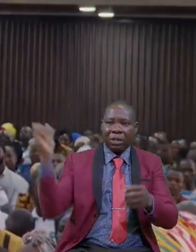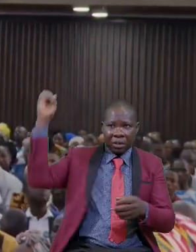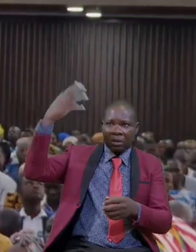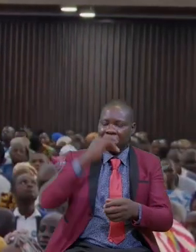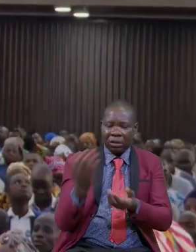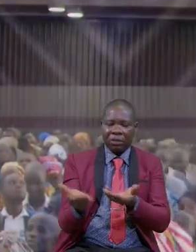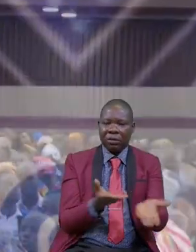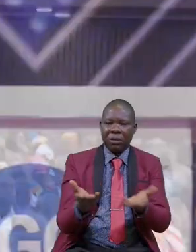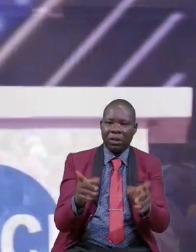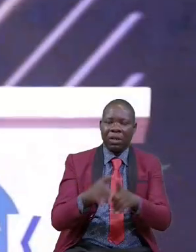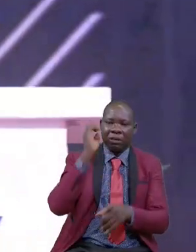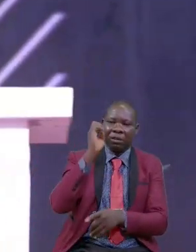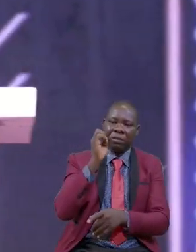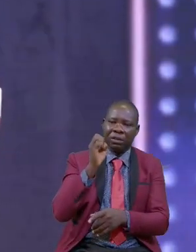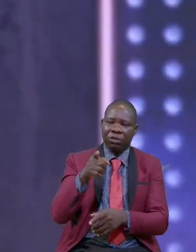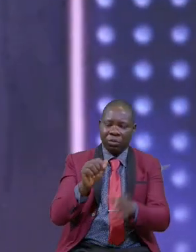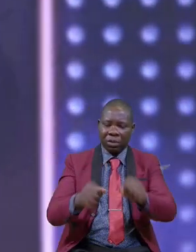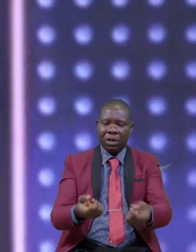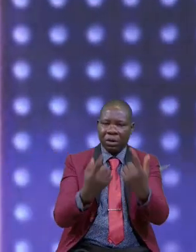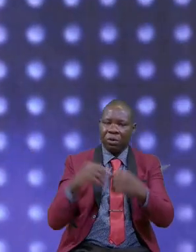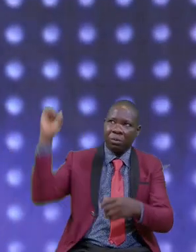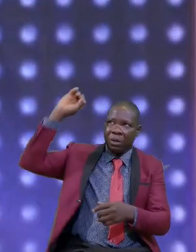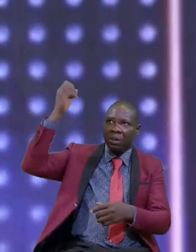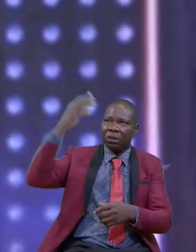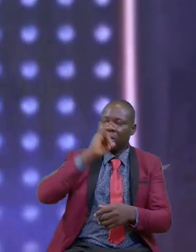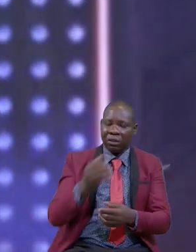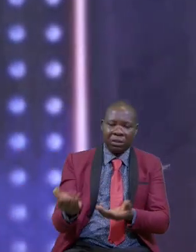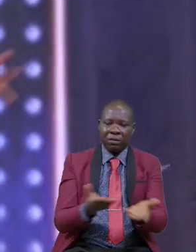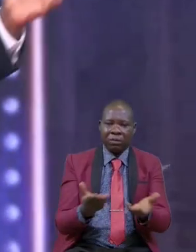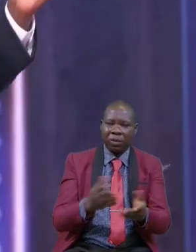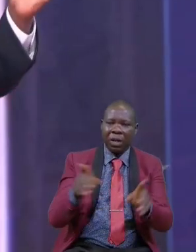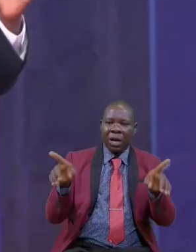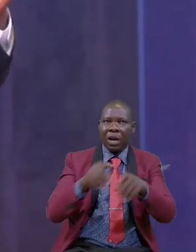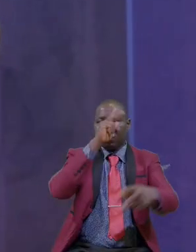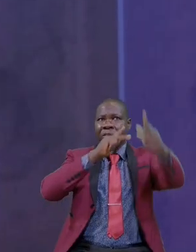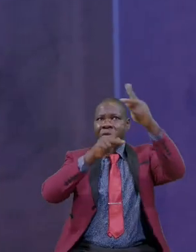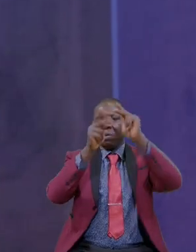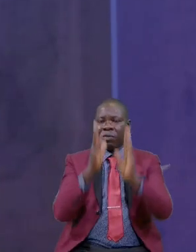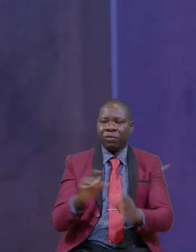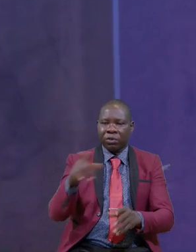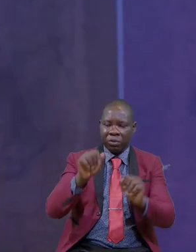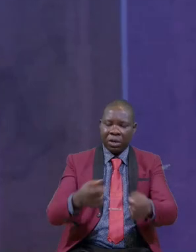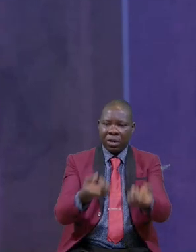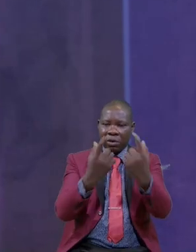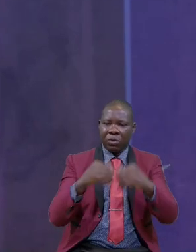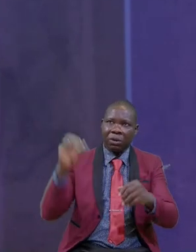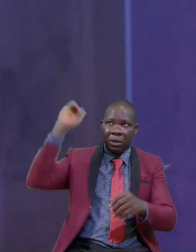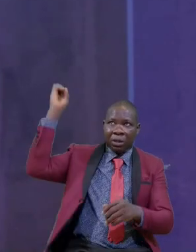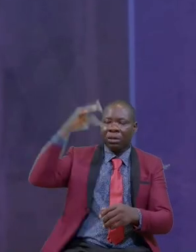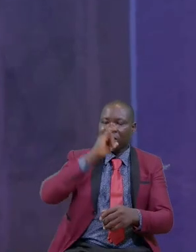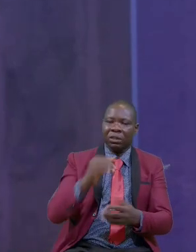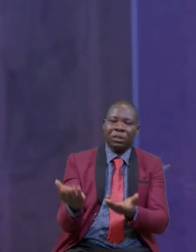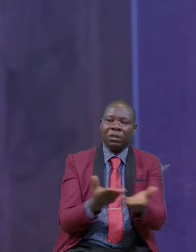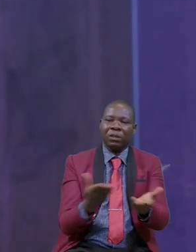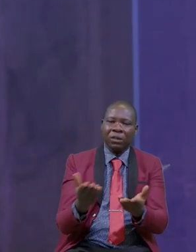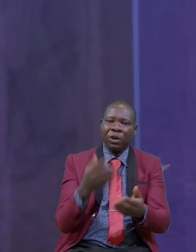disponible. En tant que prophète, vous pouvez venir. La grâce est disponible. Quelle que soit la transformation, le